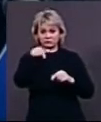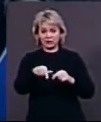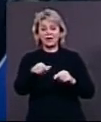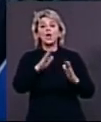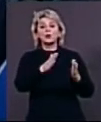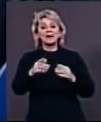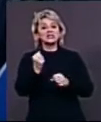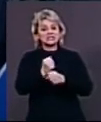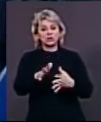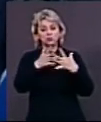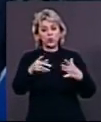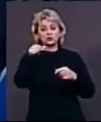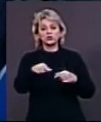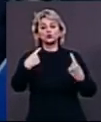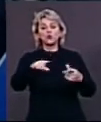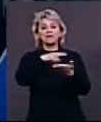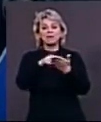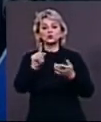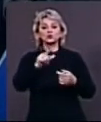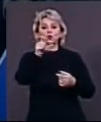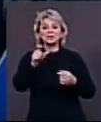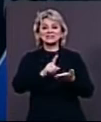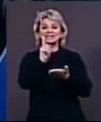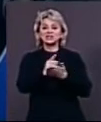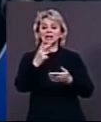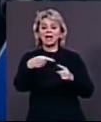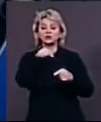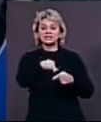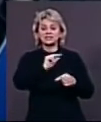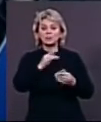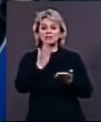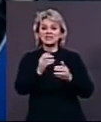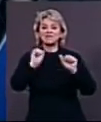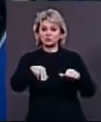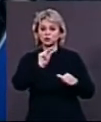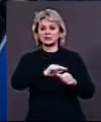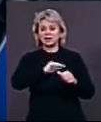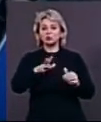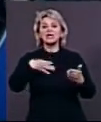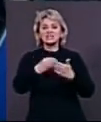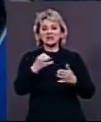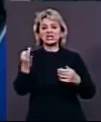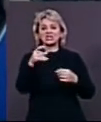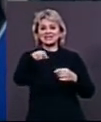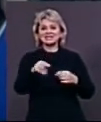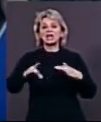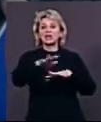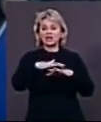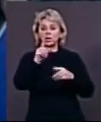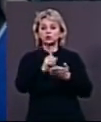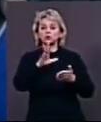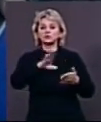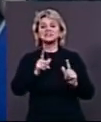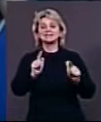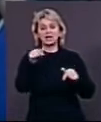хотим порядка чуть больше. Другой вопрос, что люди должны, которые работают здесь, иметь возможность работать в своих интересах, и рынок должен быть.